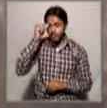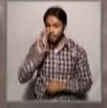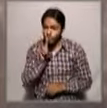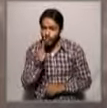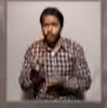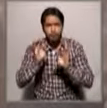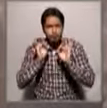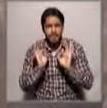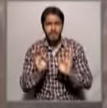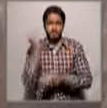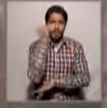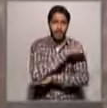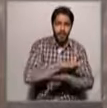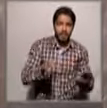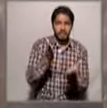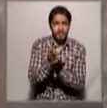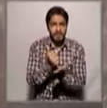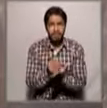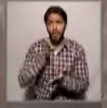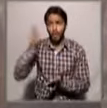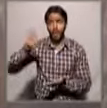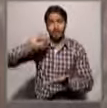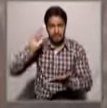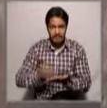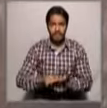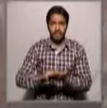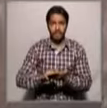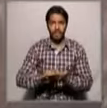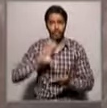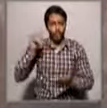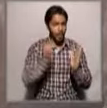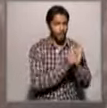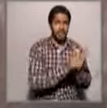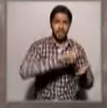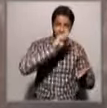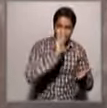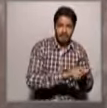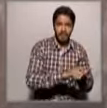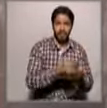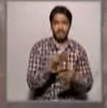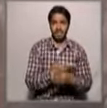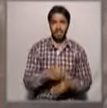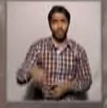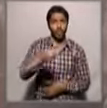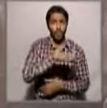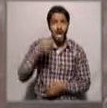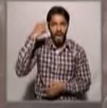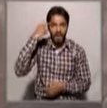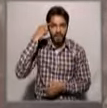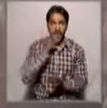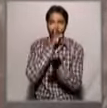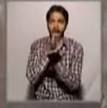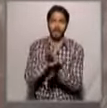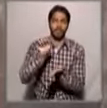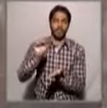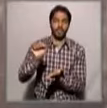هنا، ويسجل في الجمعية الزراعية، والبيت يسجل في الشارع العقاري، أو ربما الأرياف كلها ما